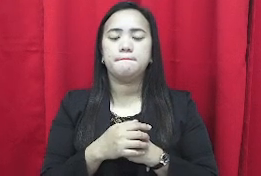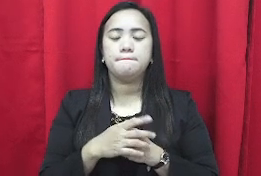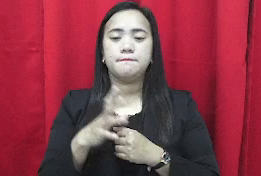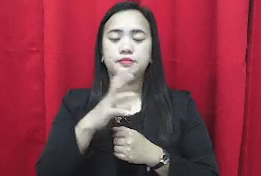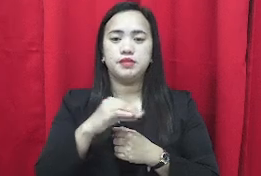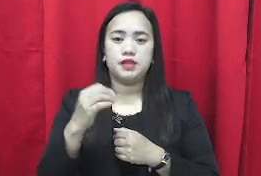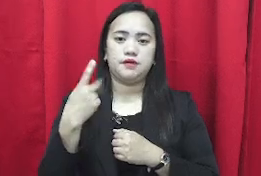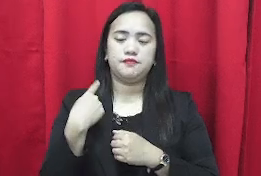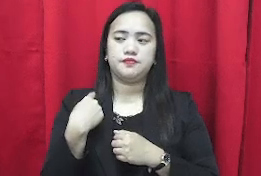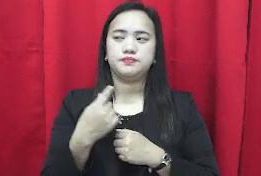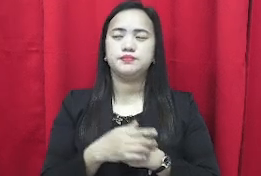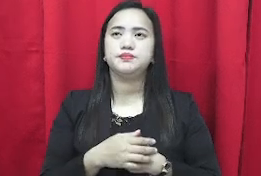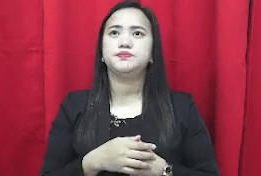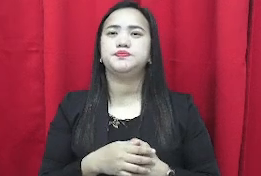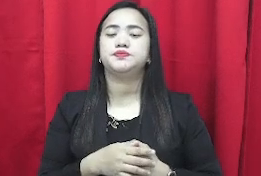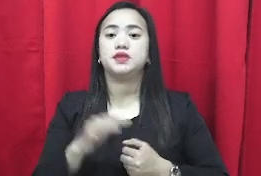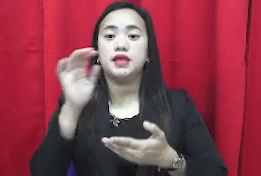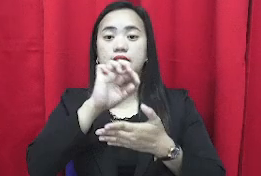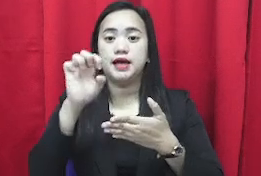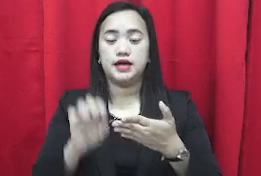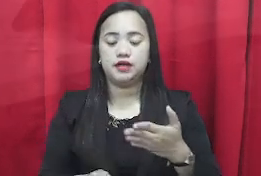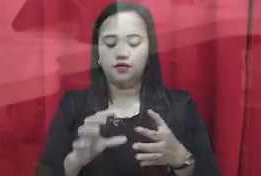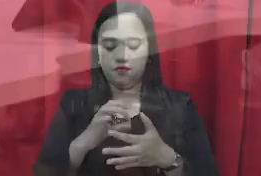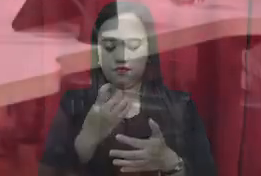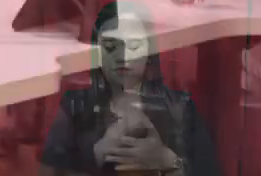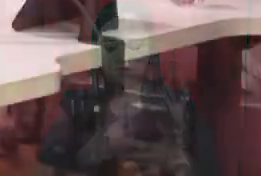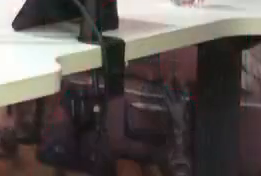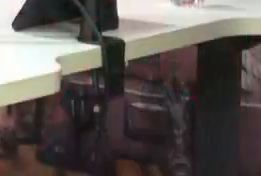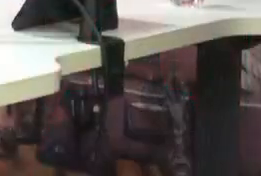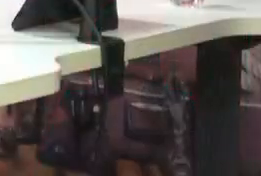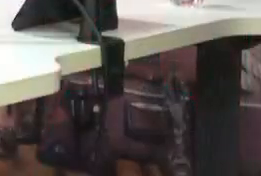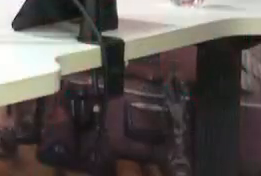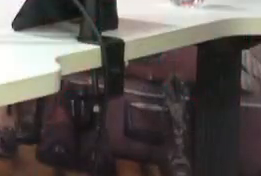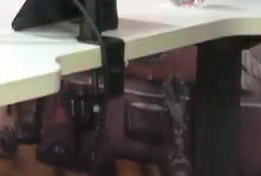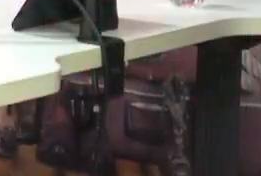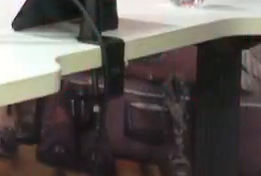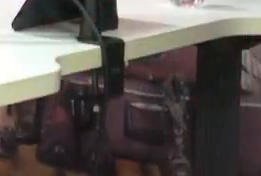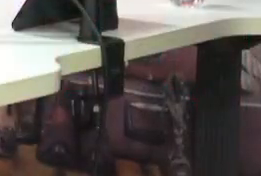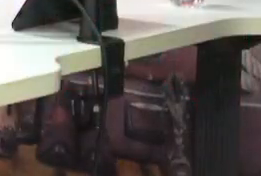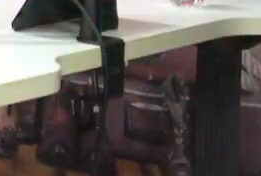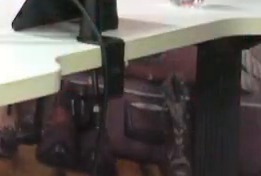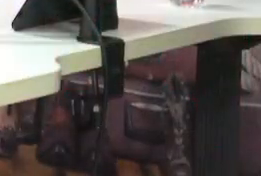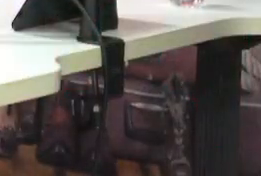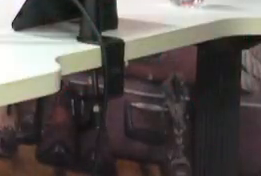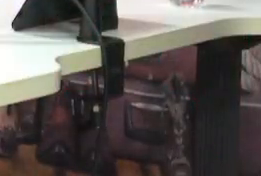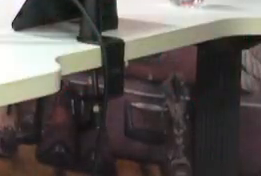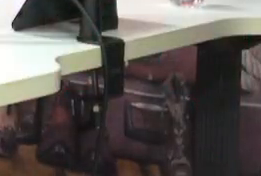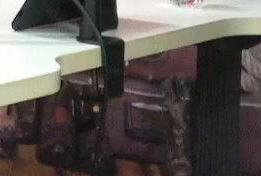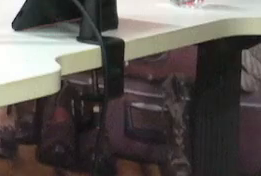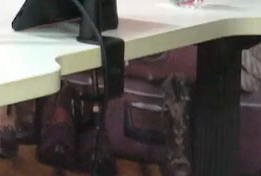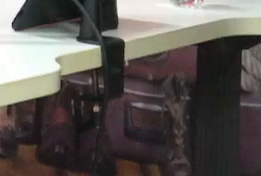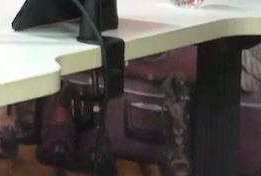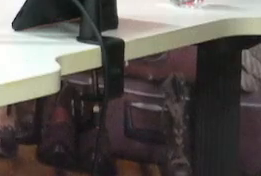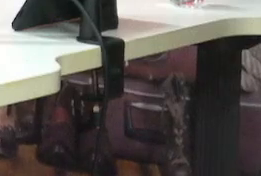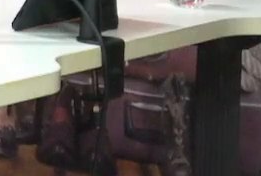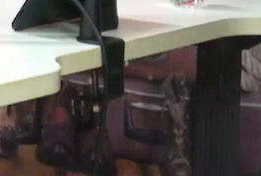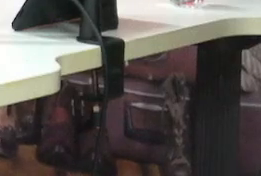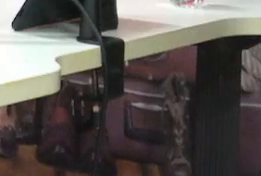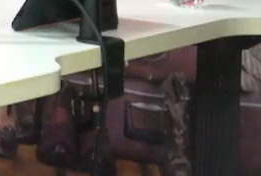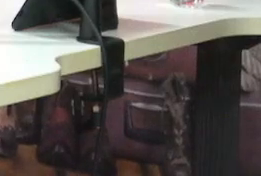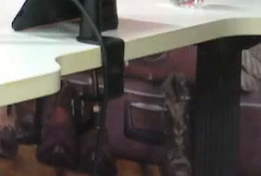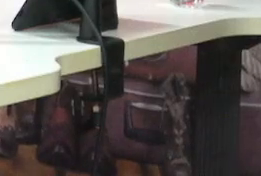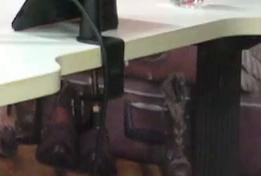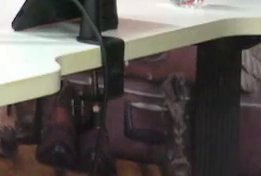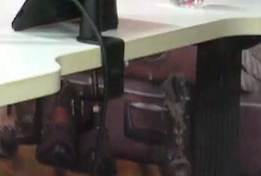pong Kumbaga ang ating kakayanan that's the point may hangganan ang ating kakayanan limitado ang